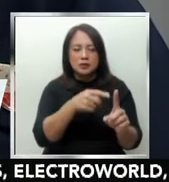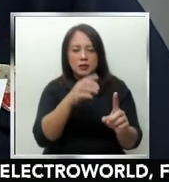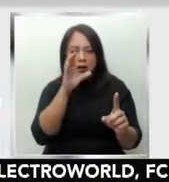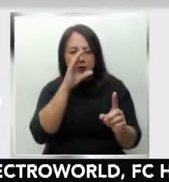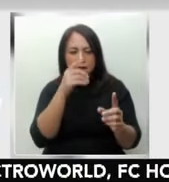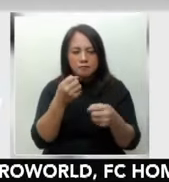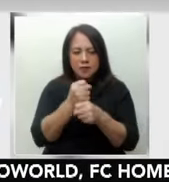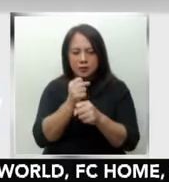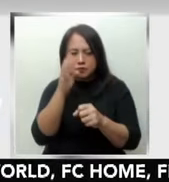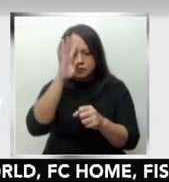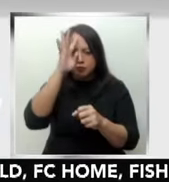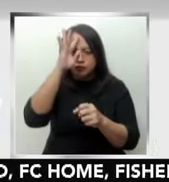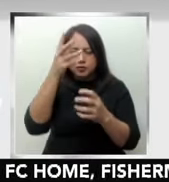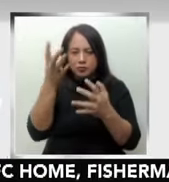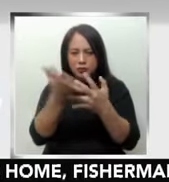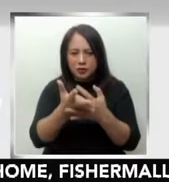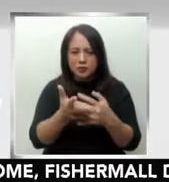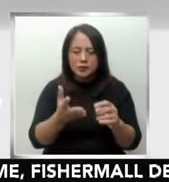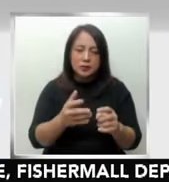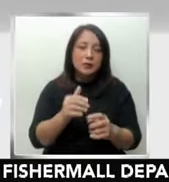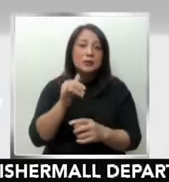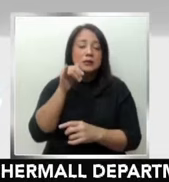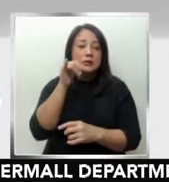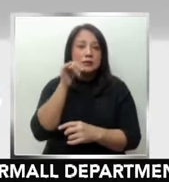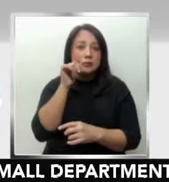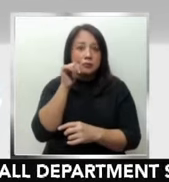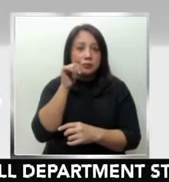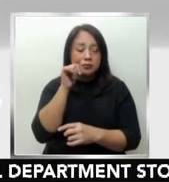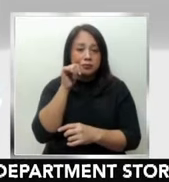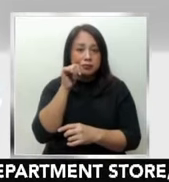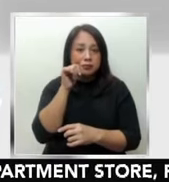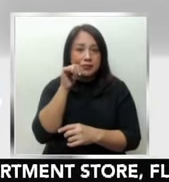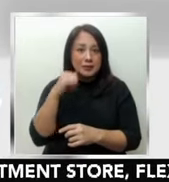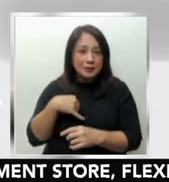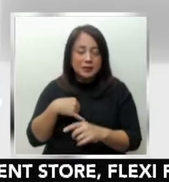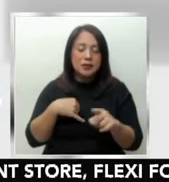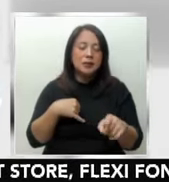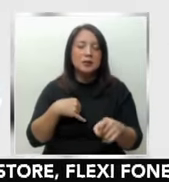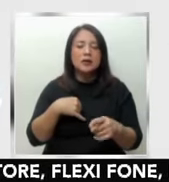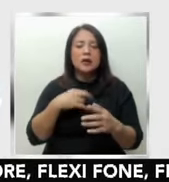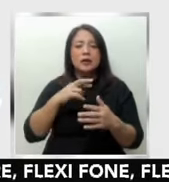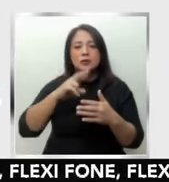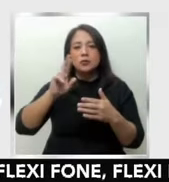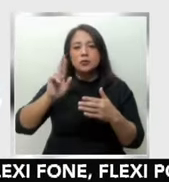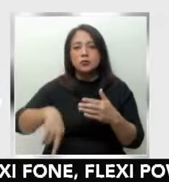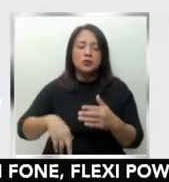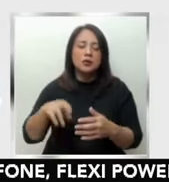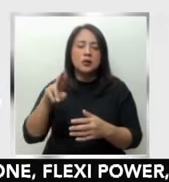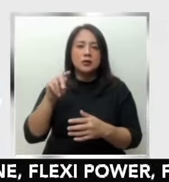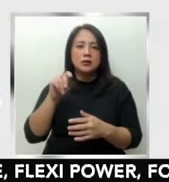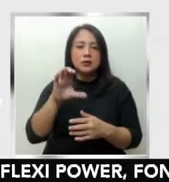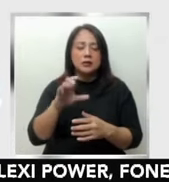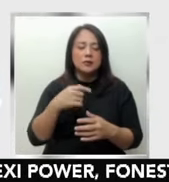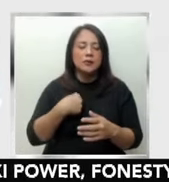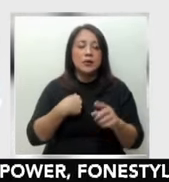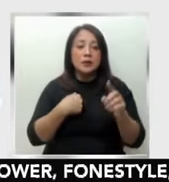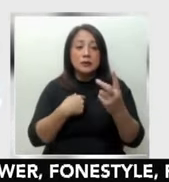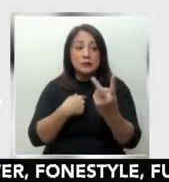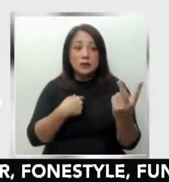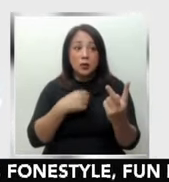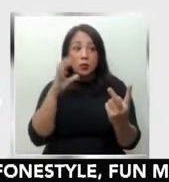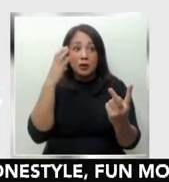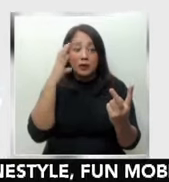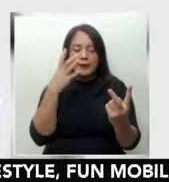rock kahapon naglabas na rin ng resolusyon ang tagig City rtc na nagpapawalang Sala Sa magpinsang sina